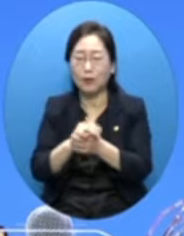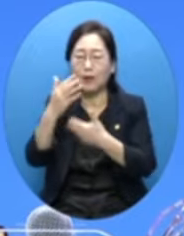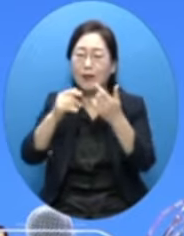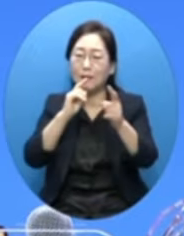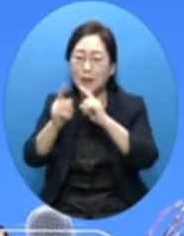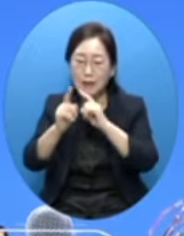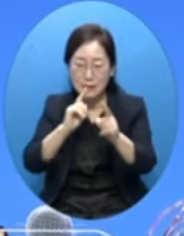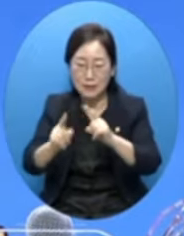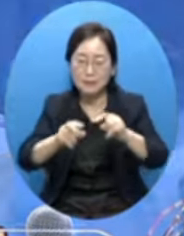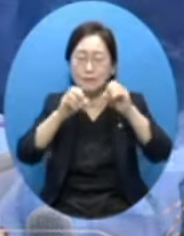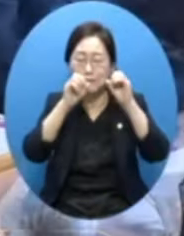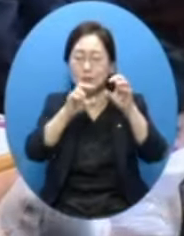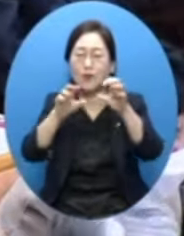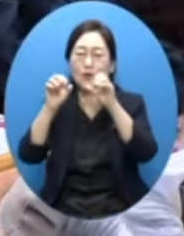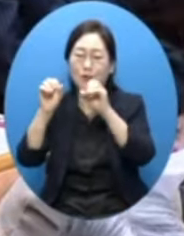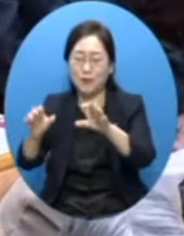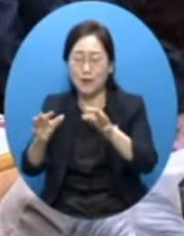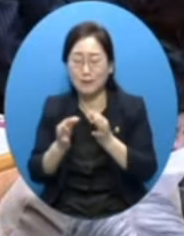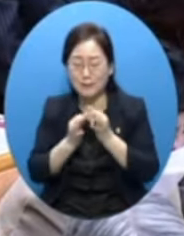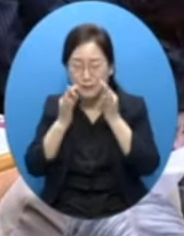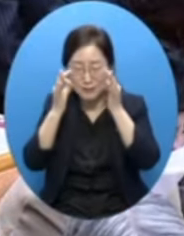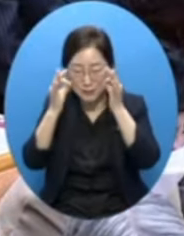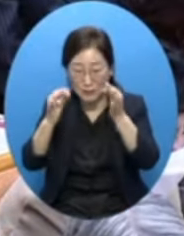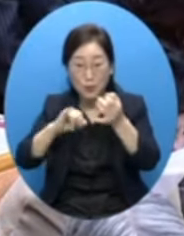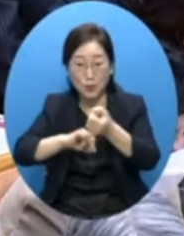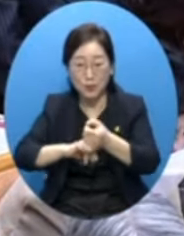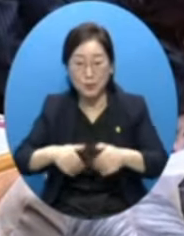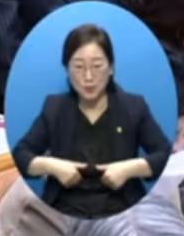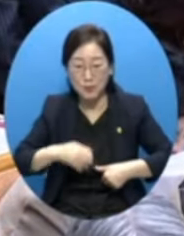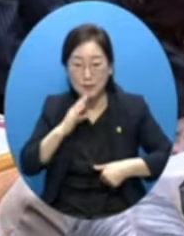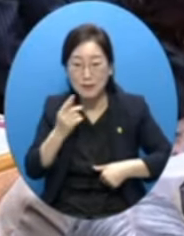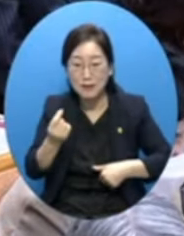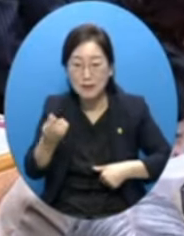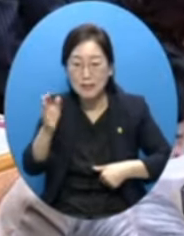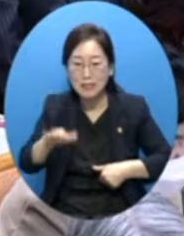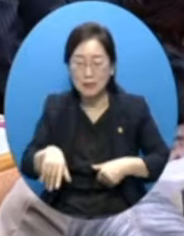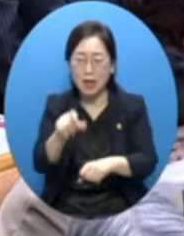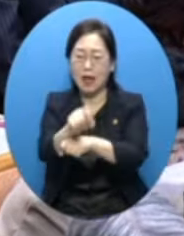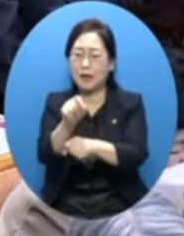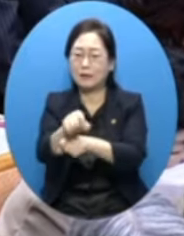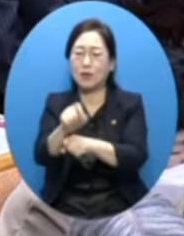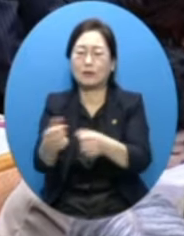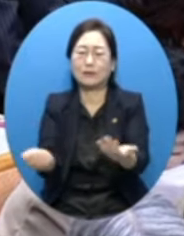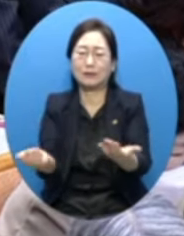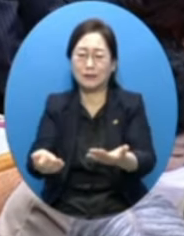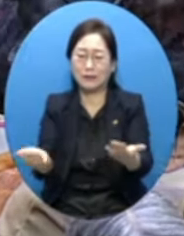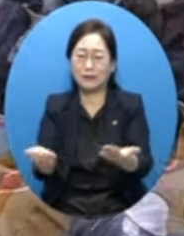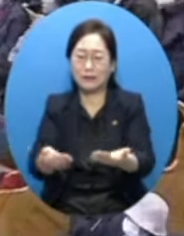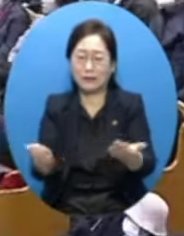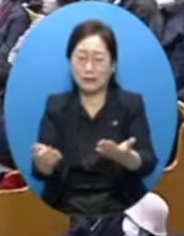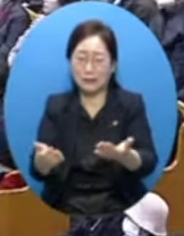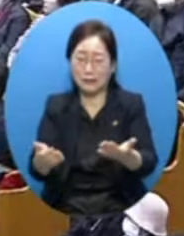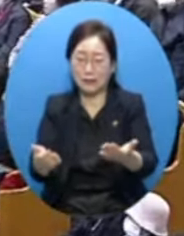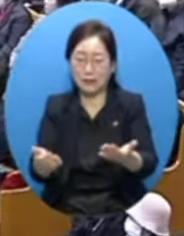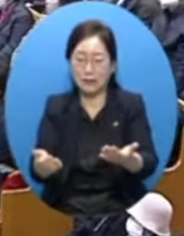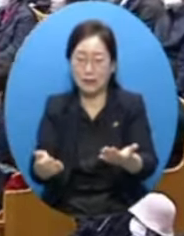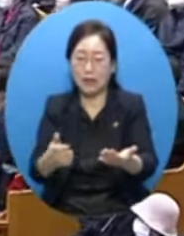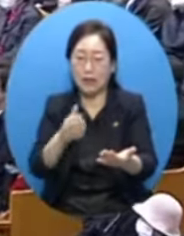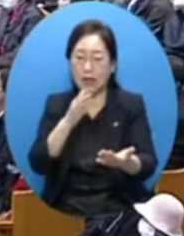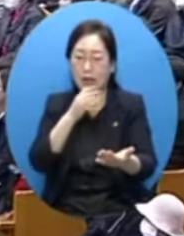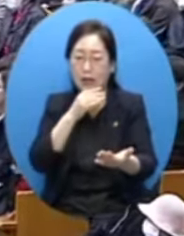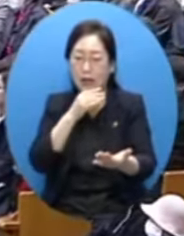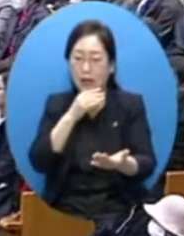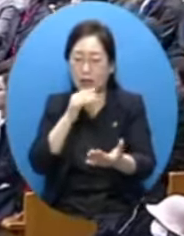전하는 것에 최선을 다해야 되는데 행정적인 일에 힘쓰다가 그만 이것을 소홀히 했구나.